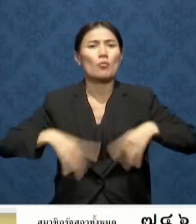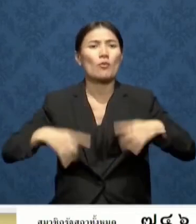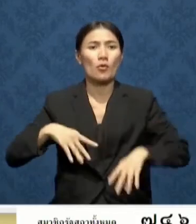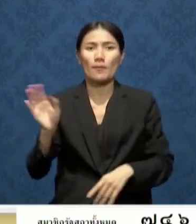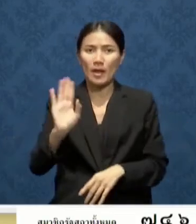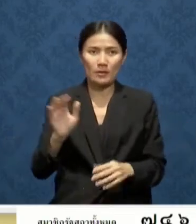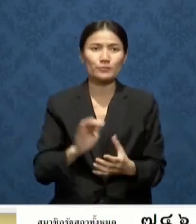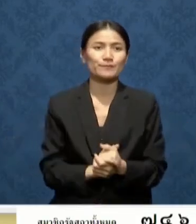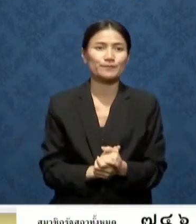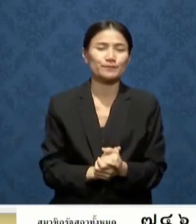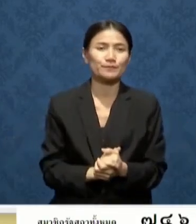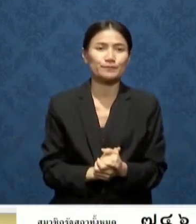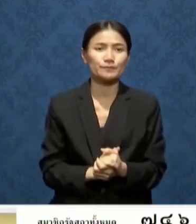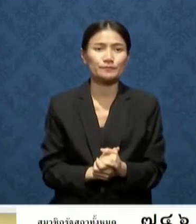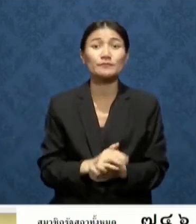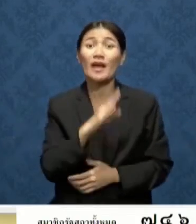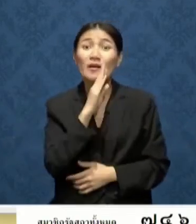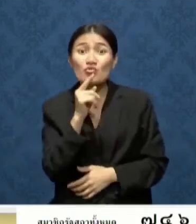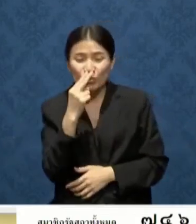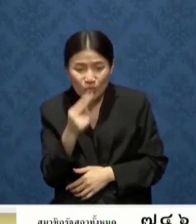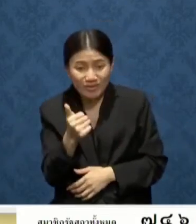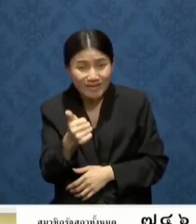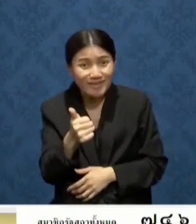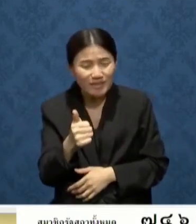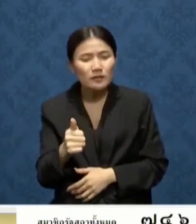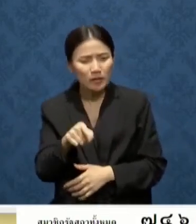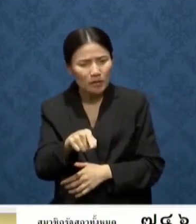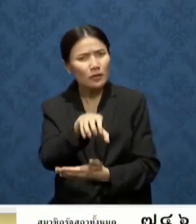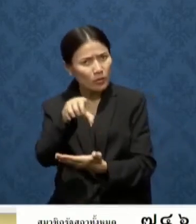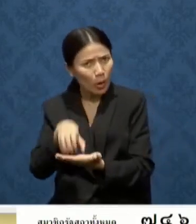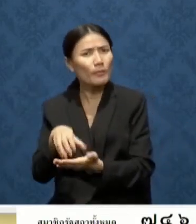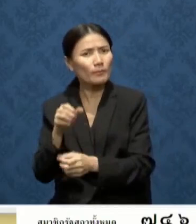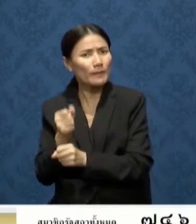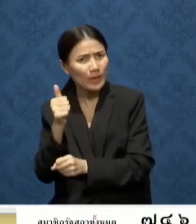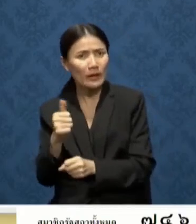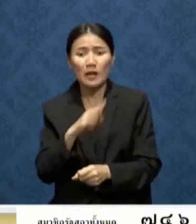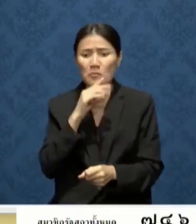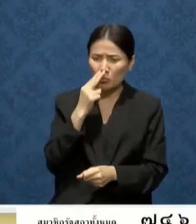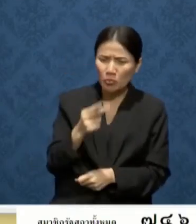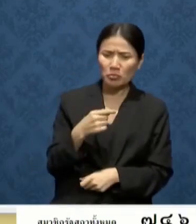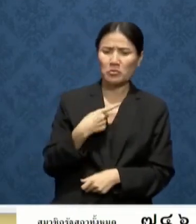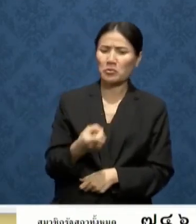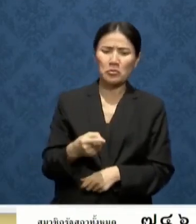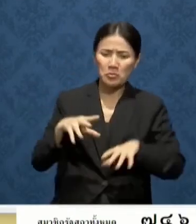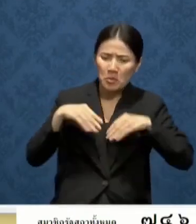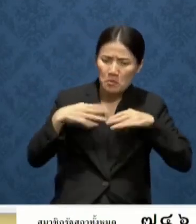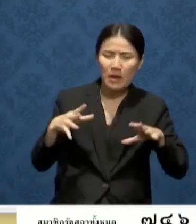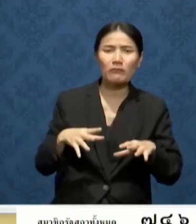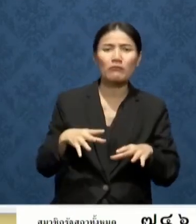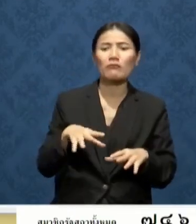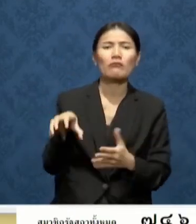อะไรที่ท่านเห็นด้วยนะฮะ ท่กลบไปทำ อะไรทท่านไมเหนด้วยก็มแรกเปลยกบได้แต่อย่าหาทำไปเรื่อย พอทำแบนั้นมนาientetier